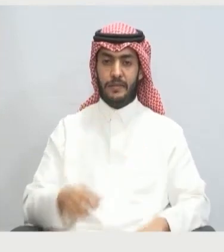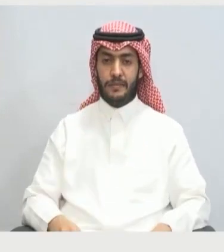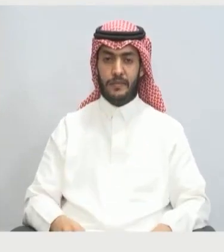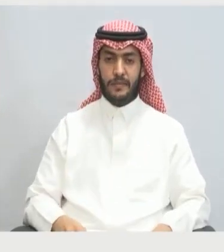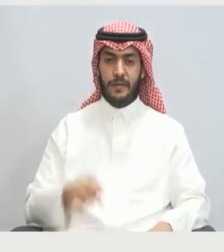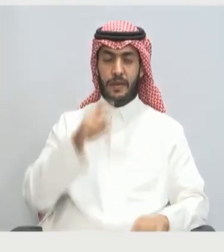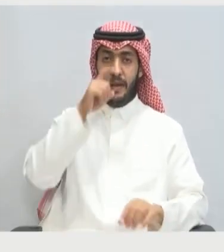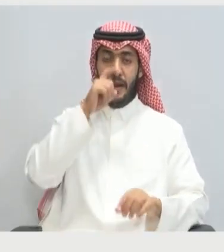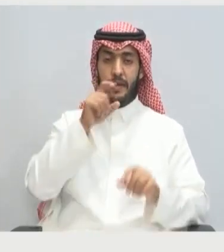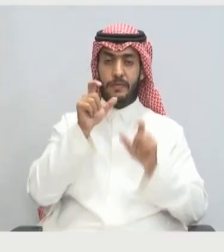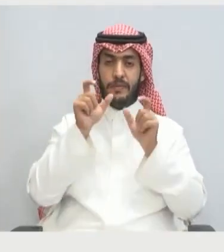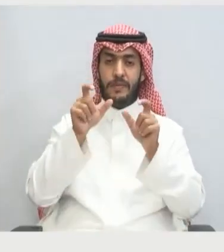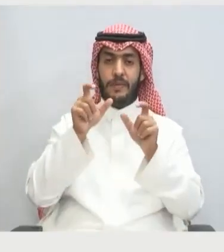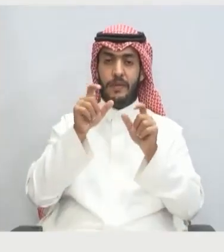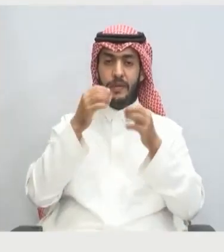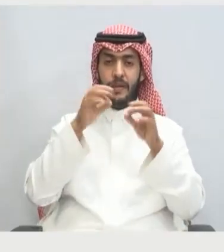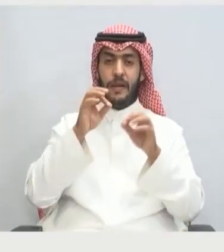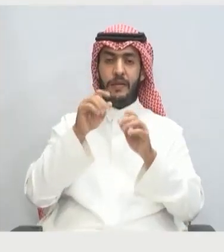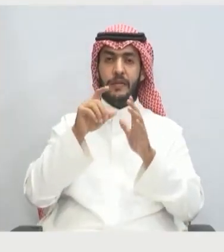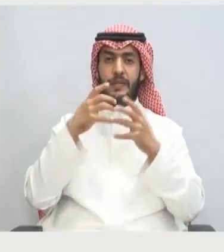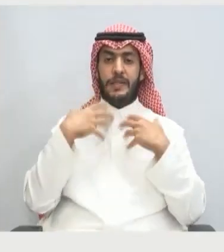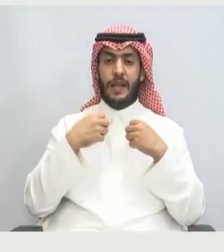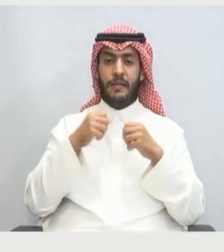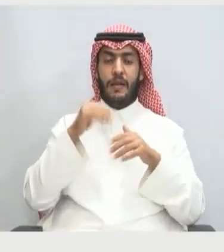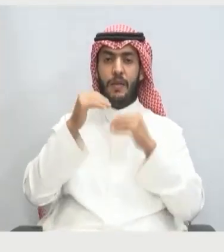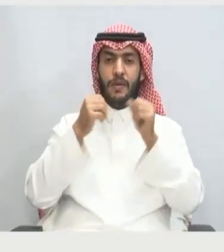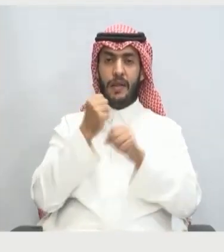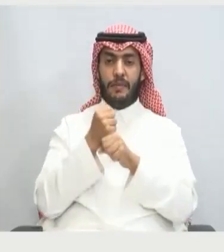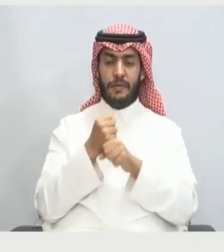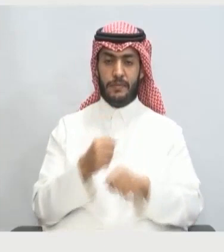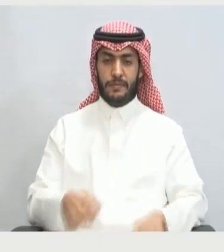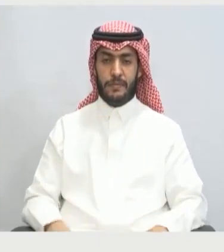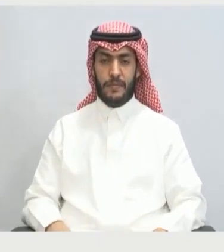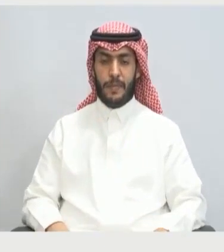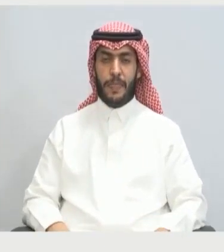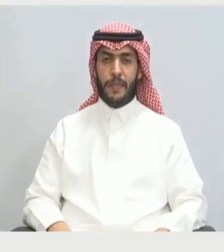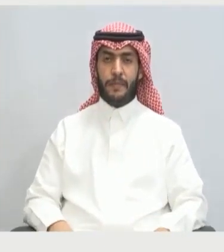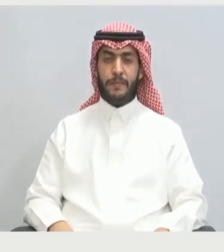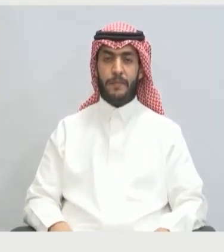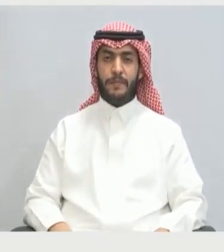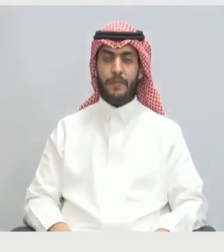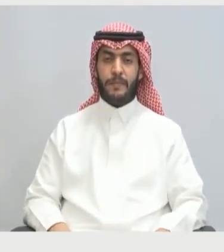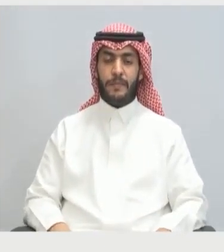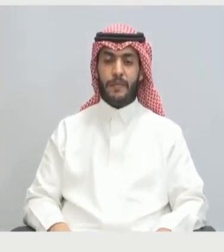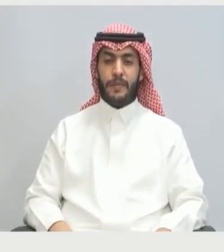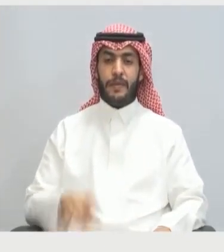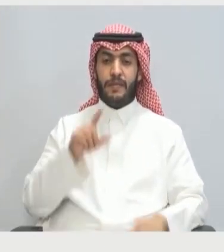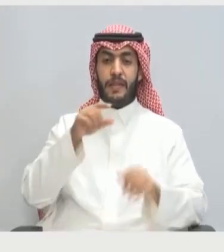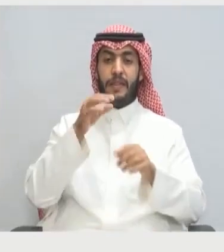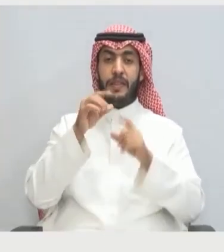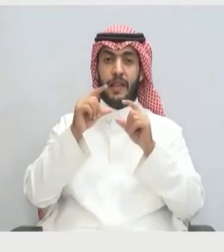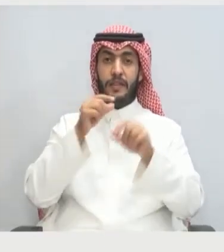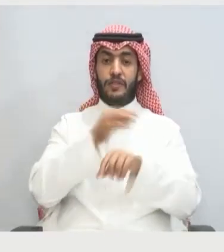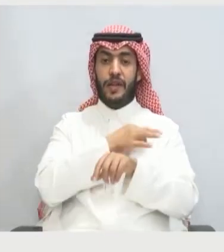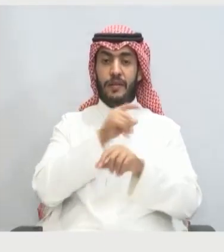طبعا قلنا لابد من القيام باشتراطات السلامه خطوات العمل هناك في دليل التجارب لدينا